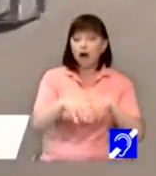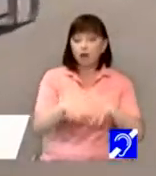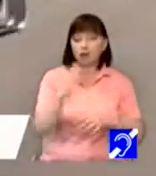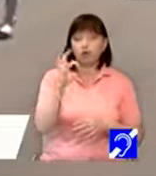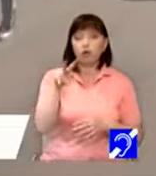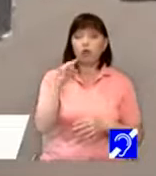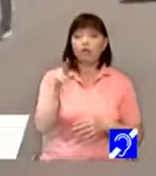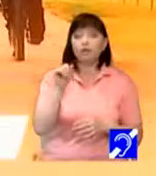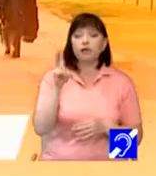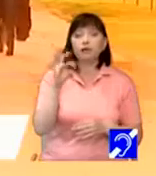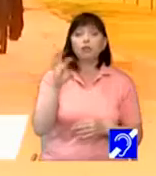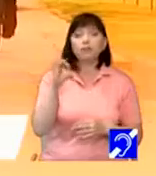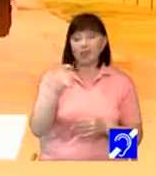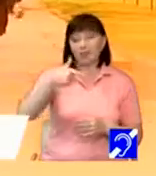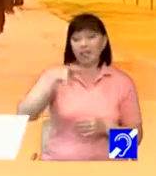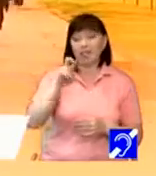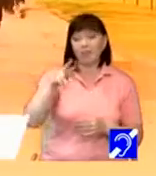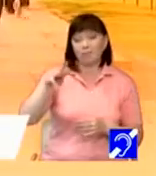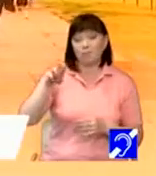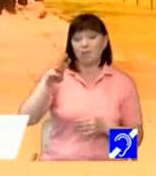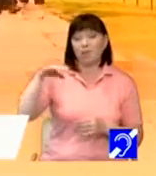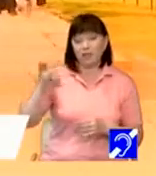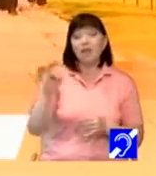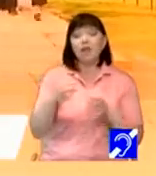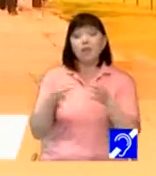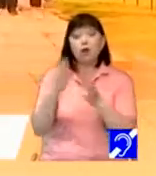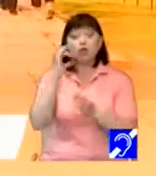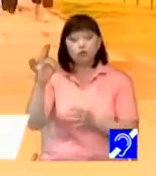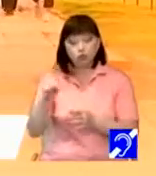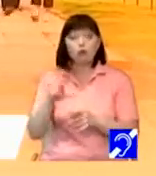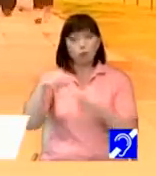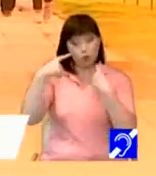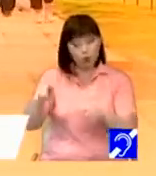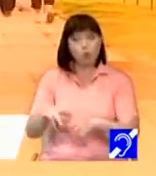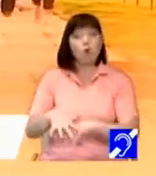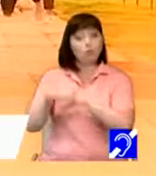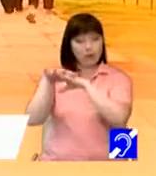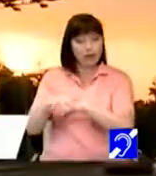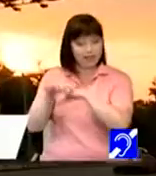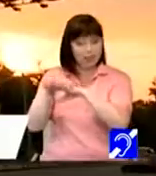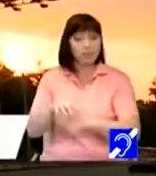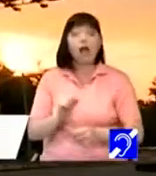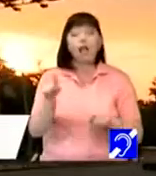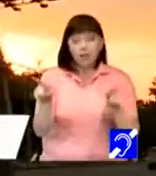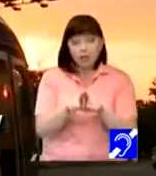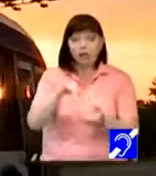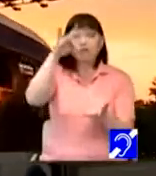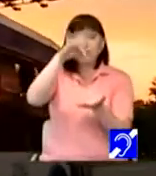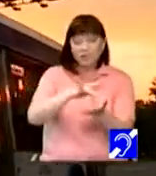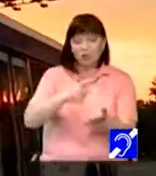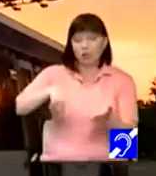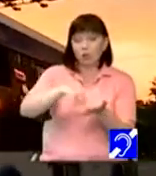comunitatea LGBT+. Și simpatizanții partidului Șoră își propun un alt protest în centrul Chișinăului. În același timp, în Piața Mare a